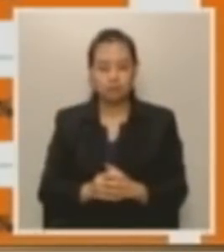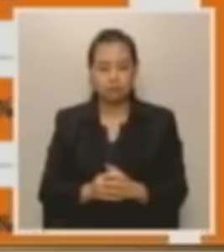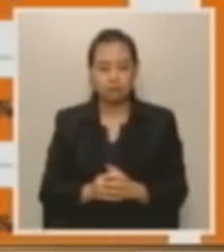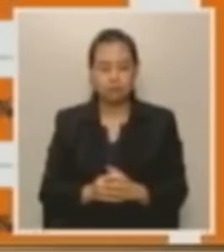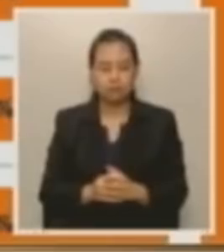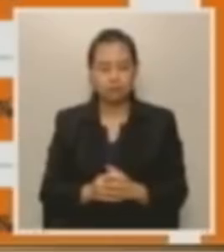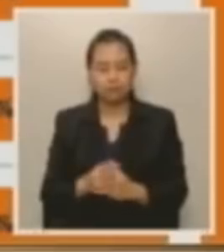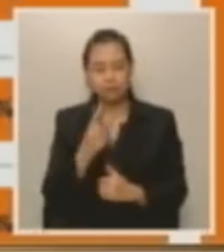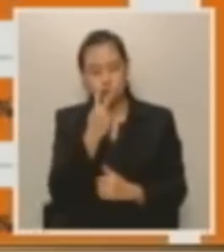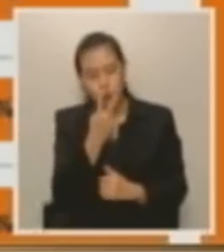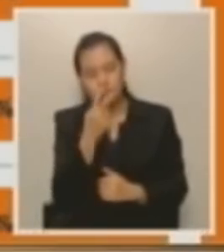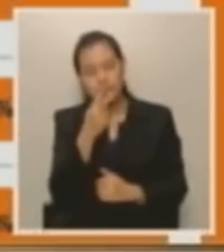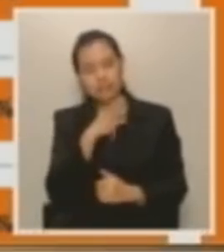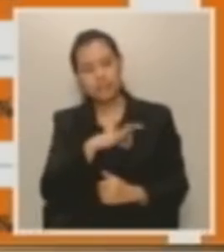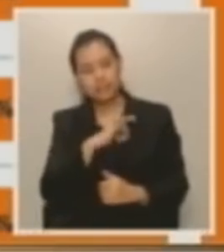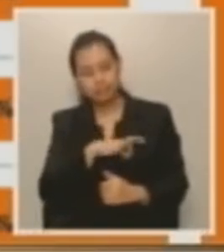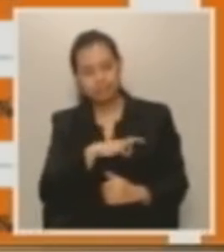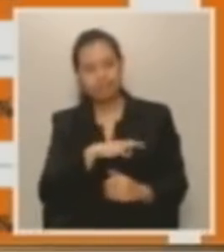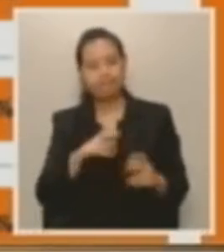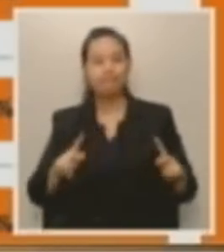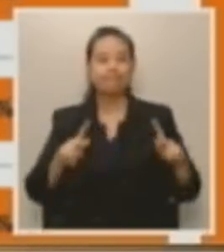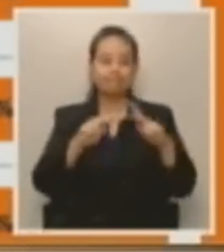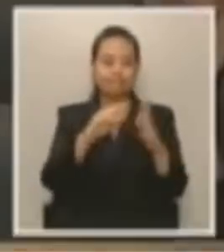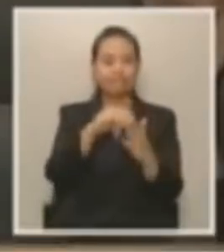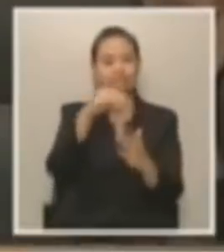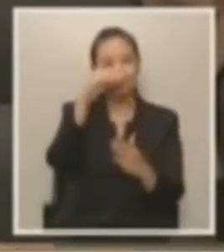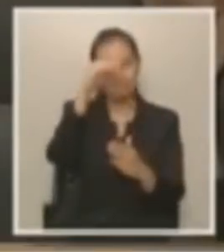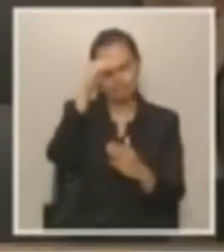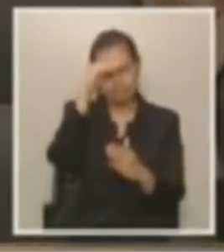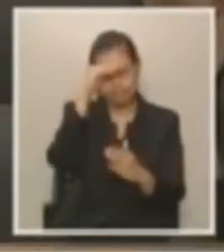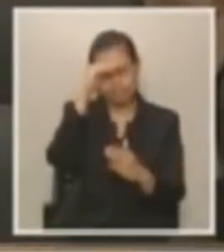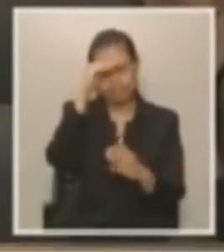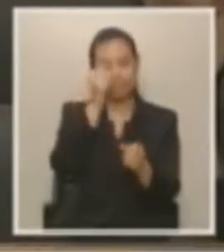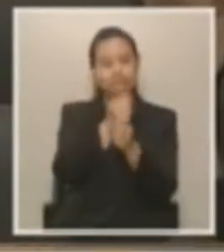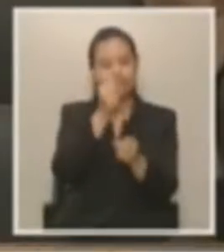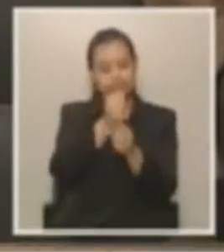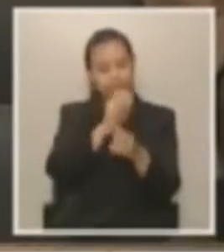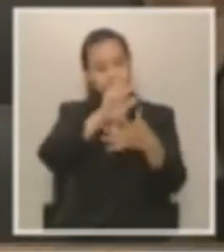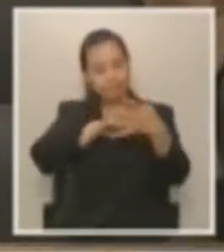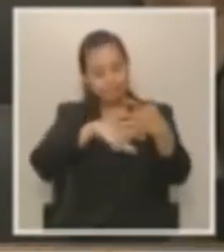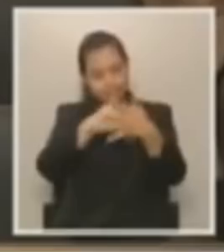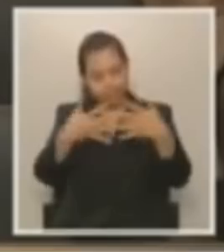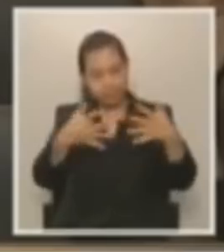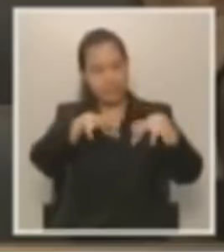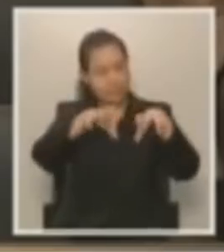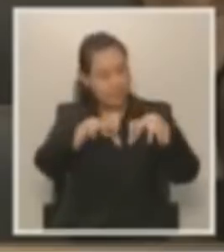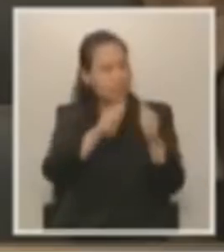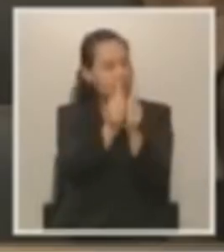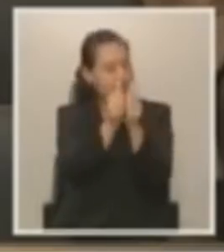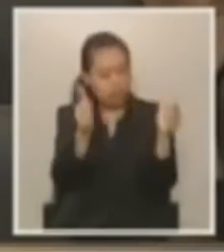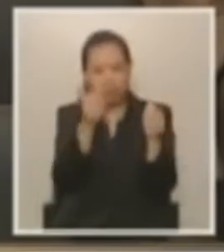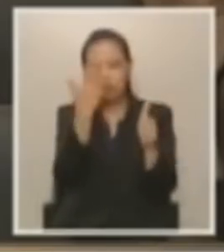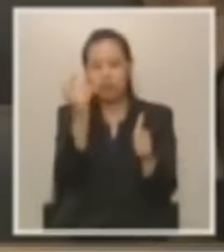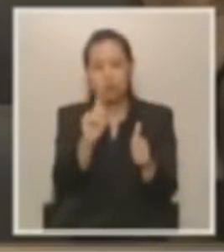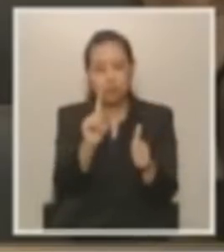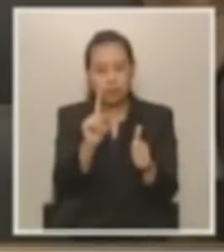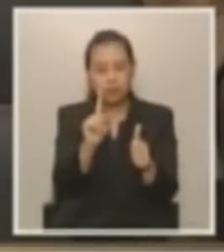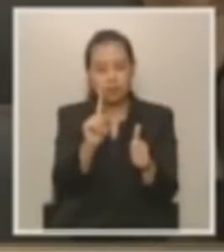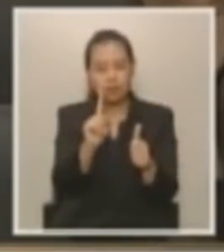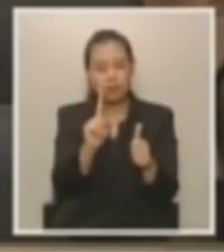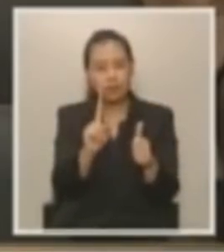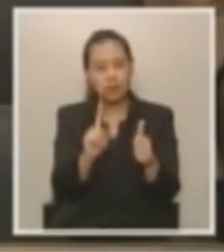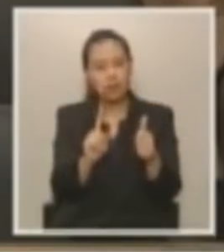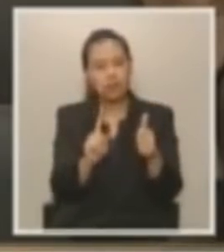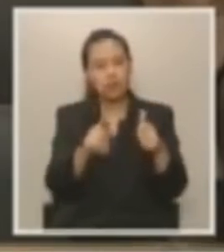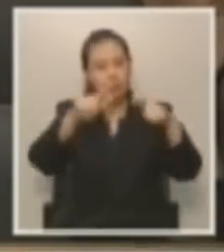านได้เลยค่ะว่ากระทรวงศึกษาน่าจะเป็นกระทรวงที่จัดทำงบประมาณได้ยอดเยี่ยมเพราะตัดลด